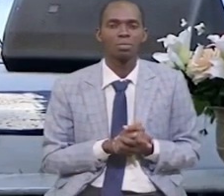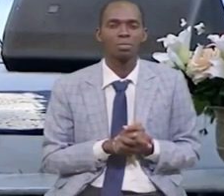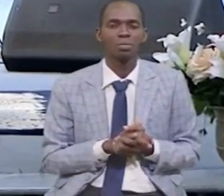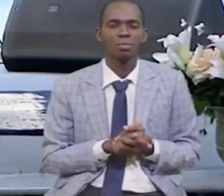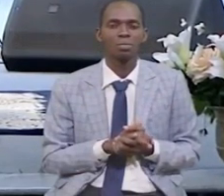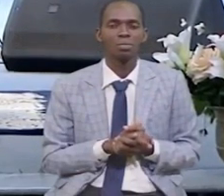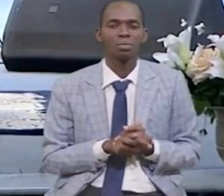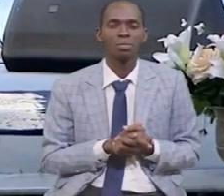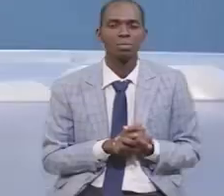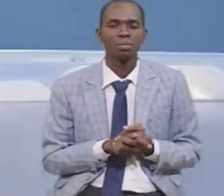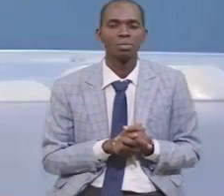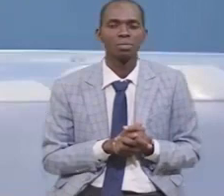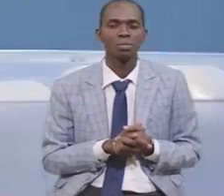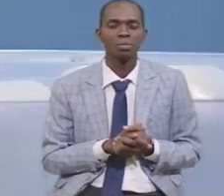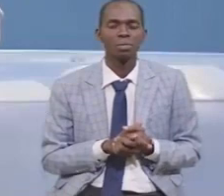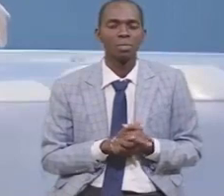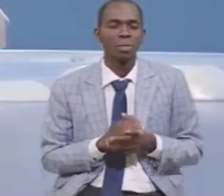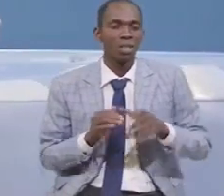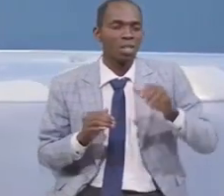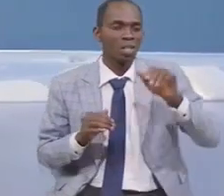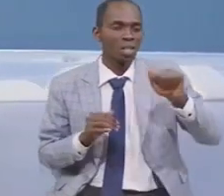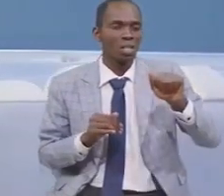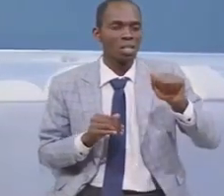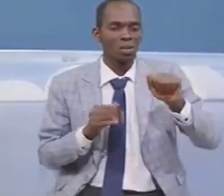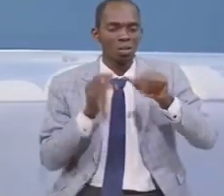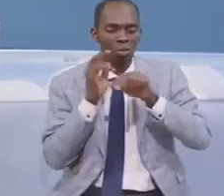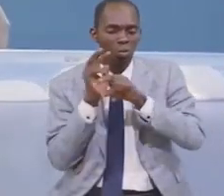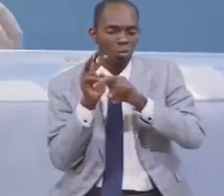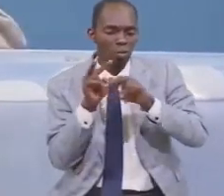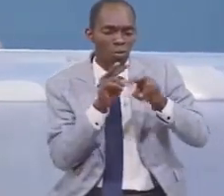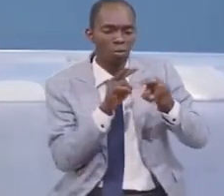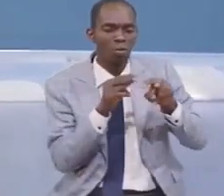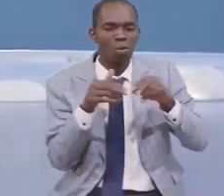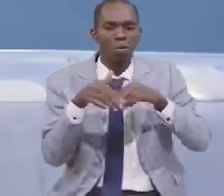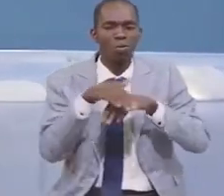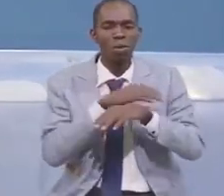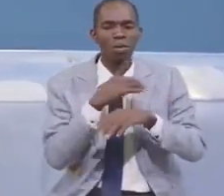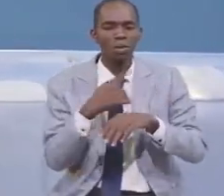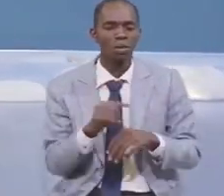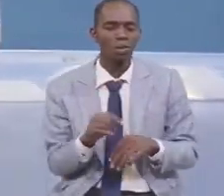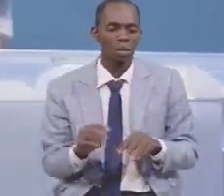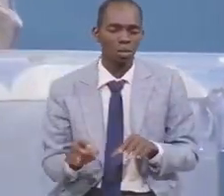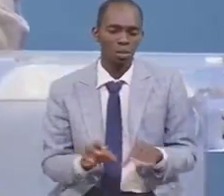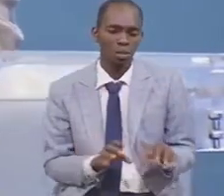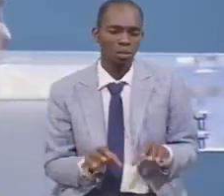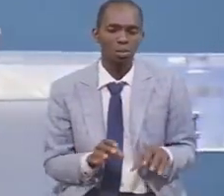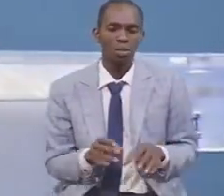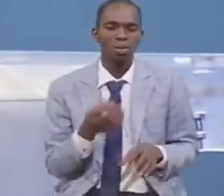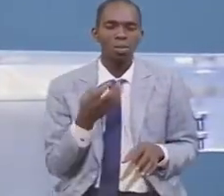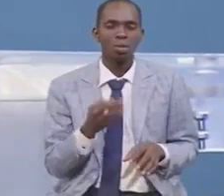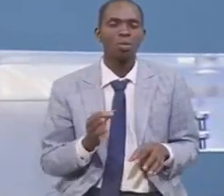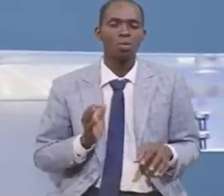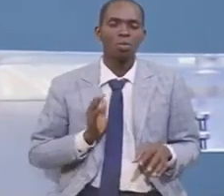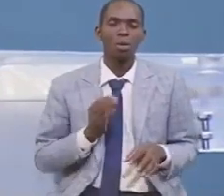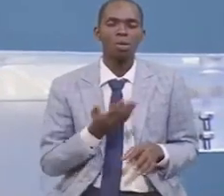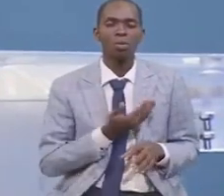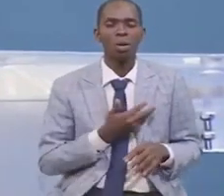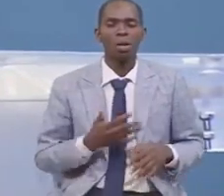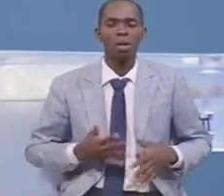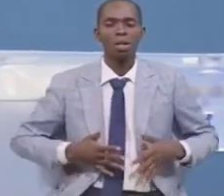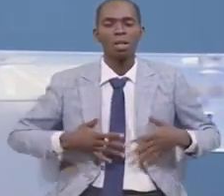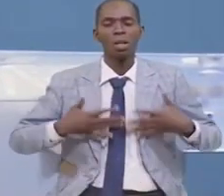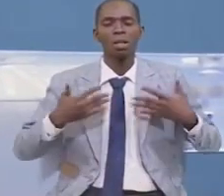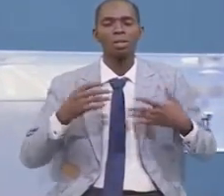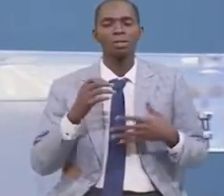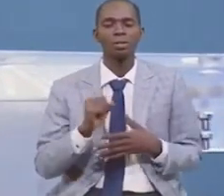చర్యలు ఆరంభమవుతాయి. ఏ వర్ వాచింగ్ ఓవర్ ది యాక్షన్స్ ఆఫ్ అవర్ లైఫ్. రెండవ